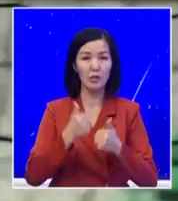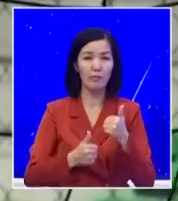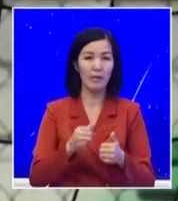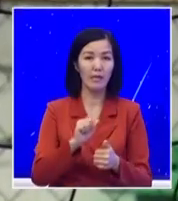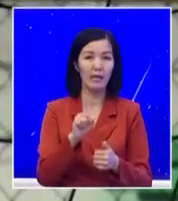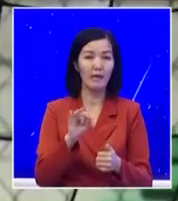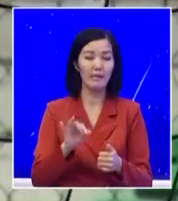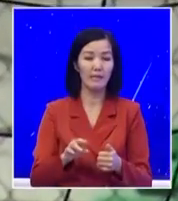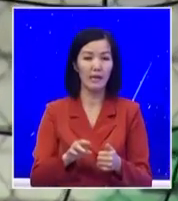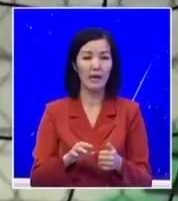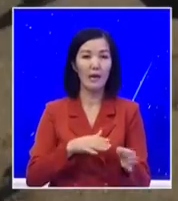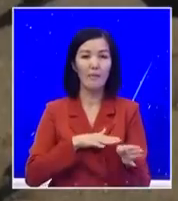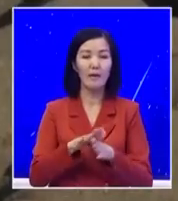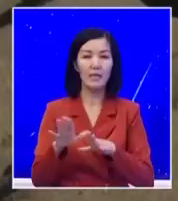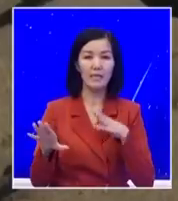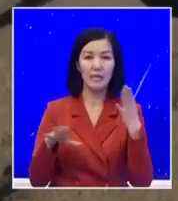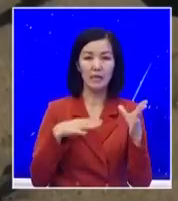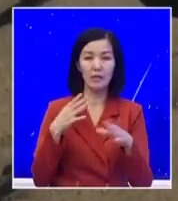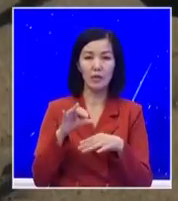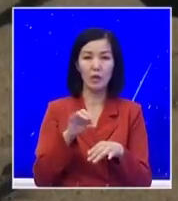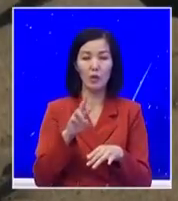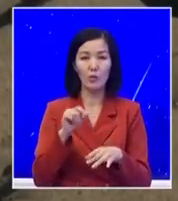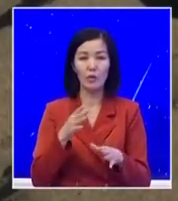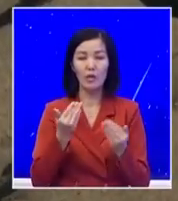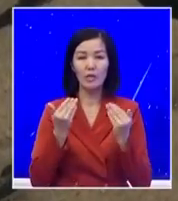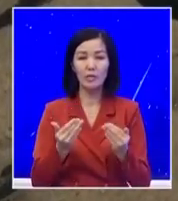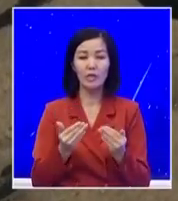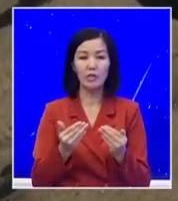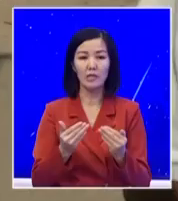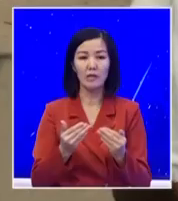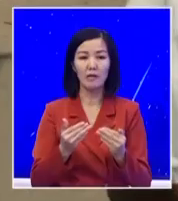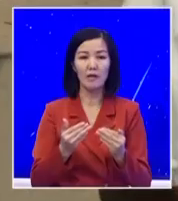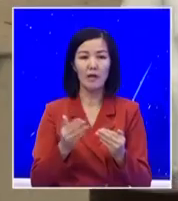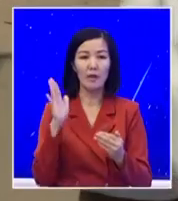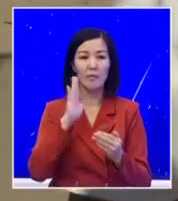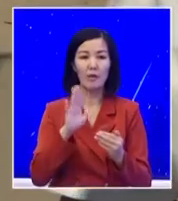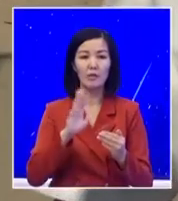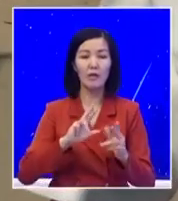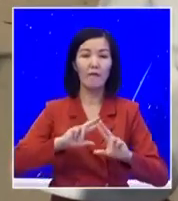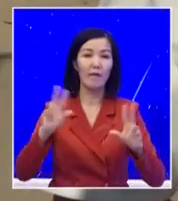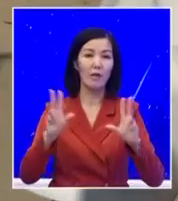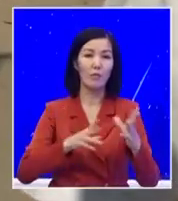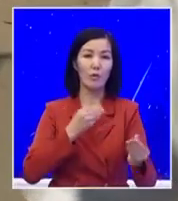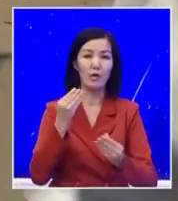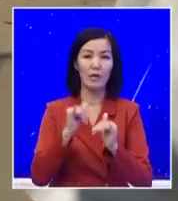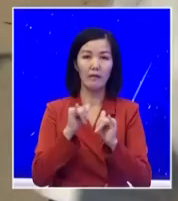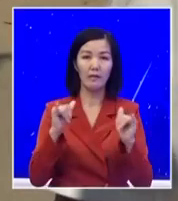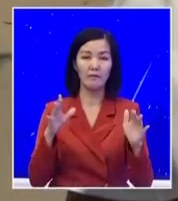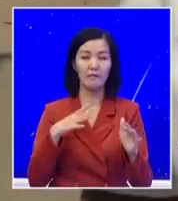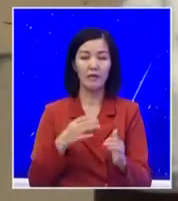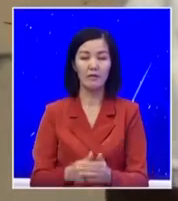состав приступит к полноценным тренировкам только в июле. Сейчас упор делается на дублеров и пляжный волейбол. В нашей Алматинской области, что